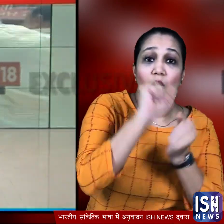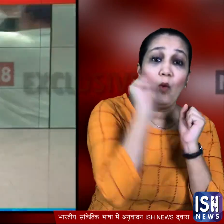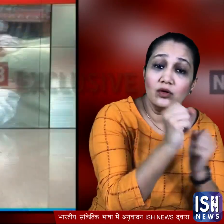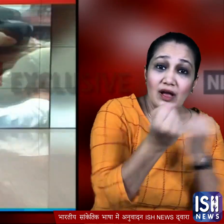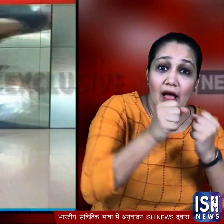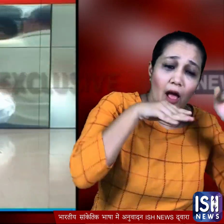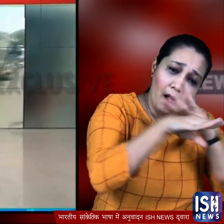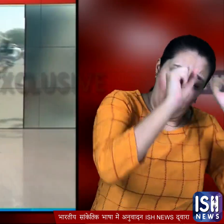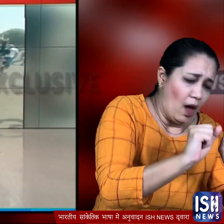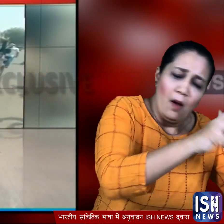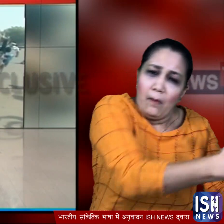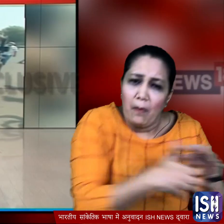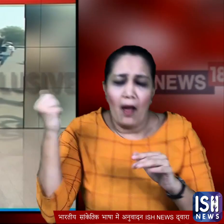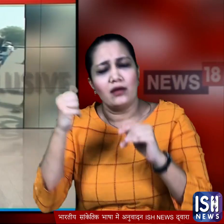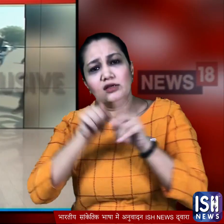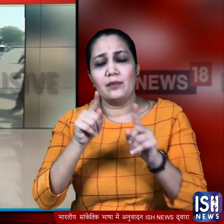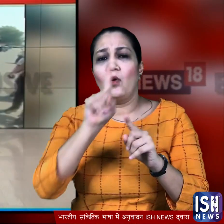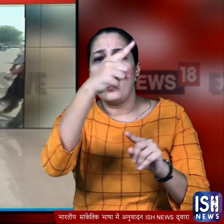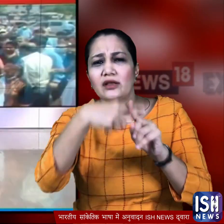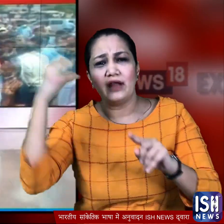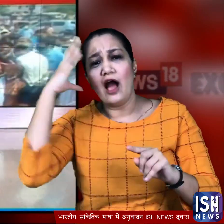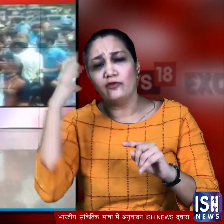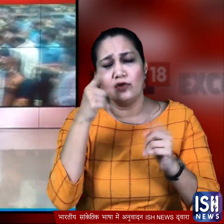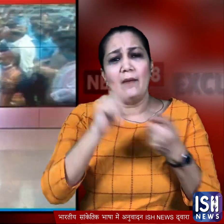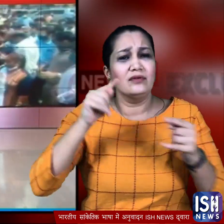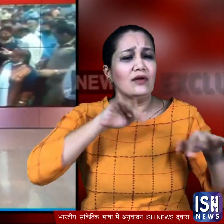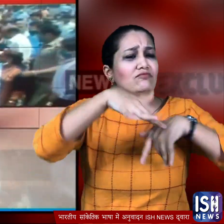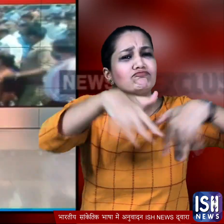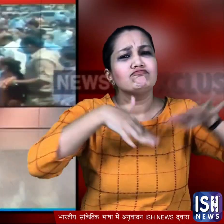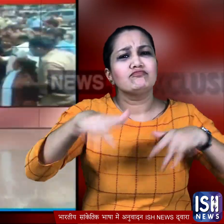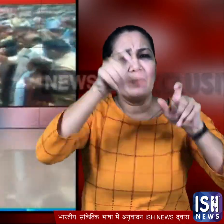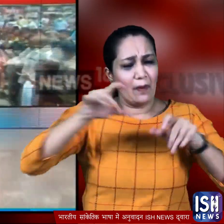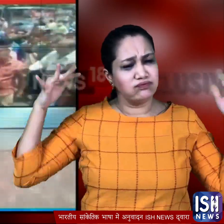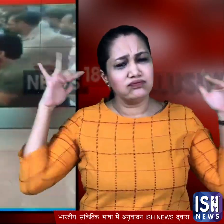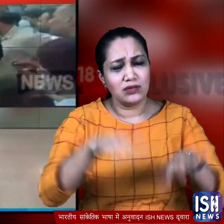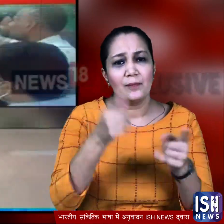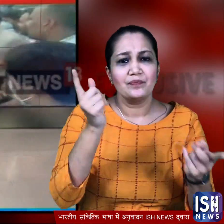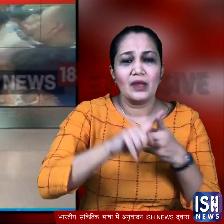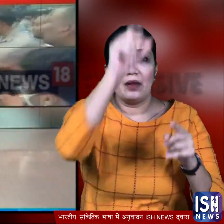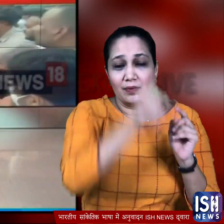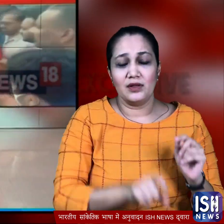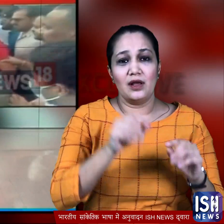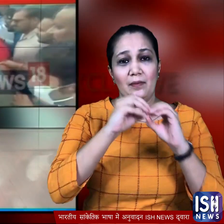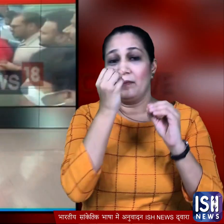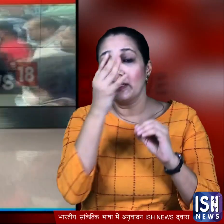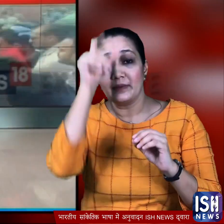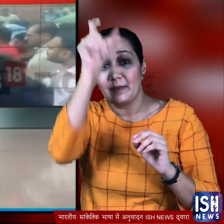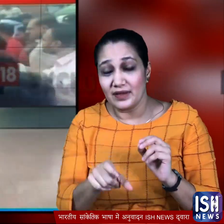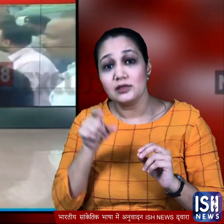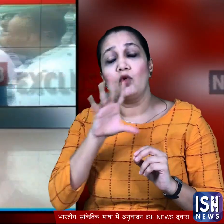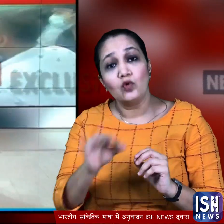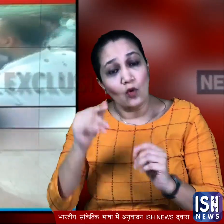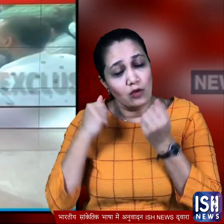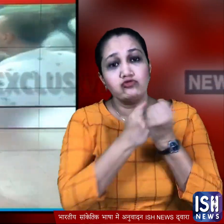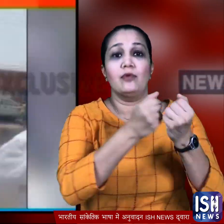गए। घटना दोपहर के 1:30 बजे कानपुर की एक भीड़भाड़ भरी सड़क पर हुई। हैरानी की बात यह है कि आरोपों के घेरे में बीजेपी के एक नेता और उनके समर्थक